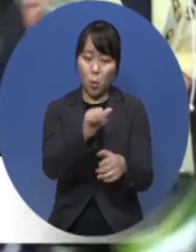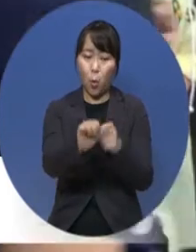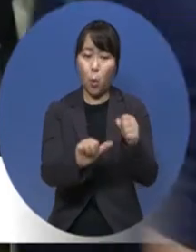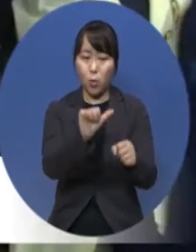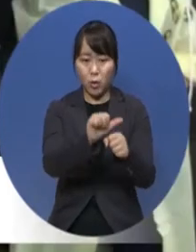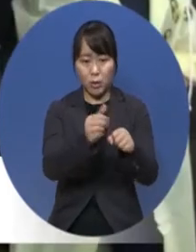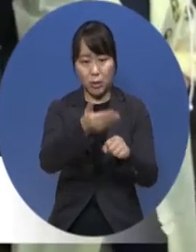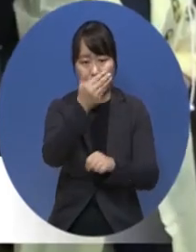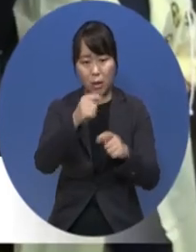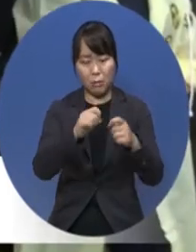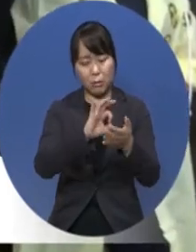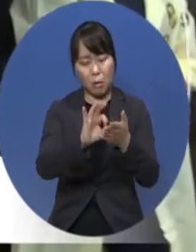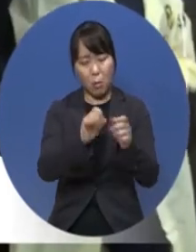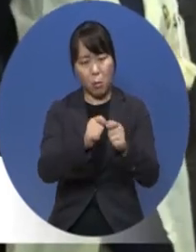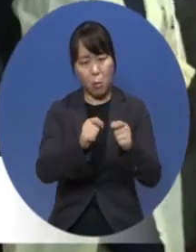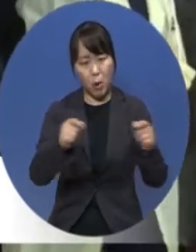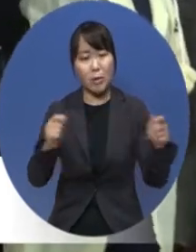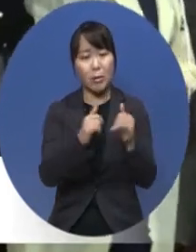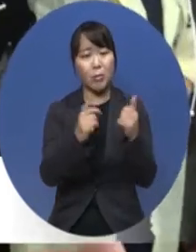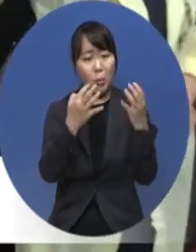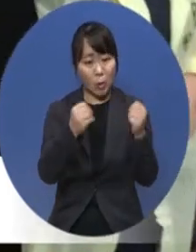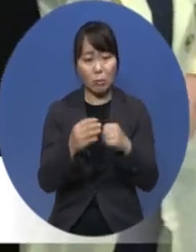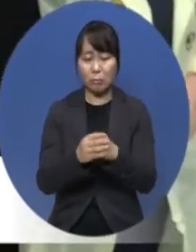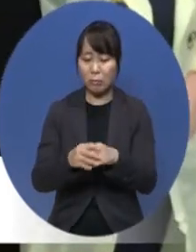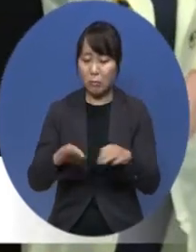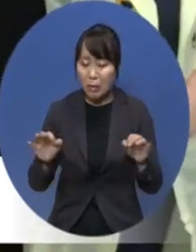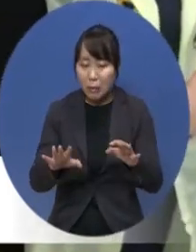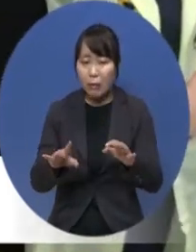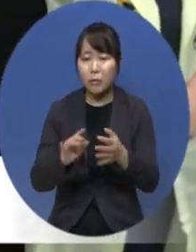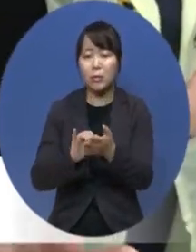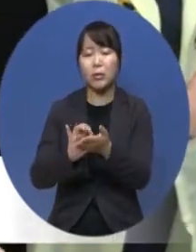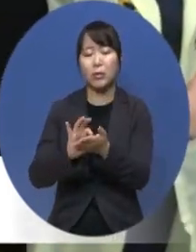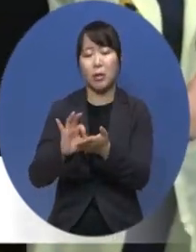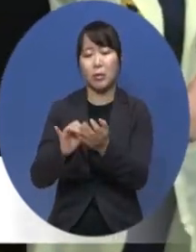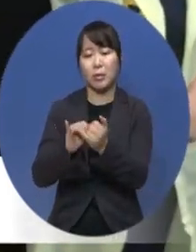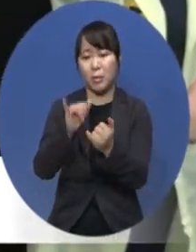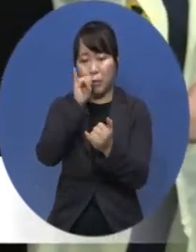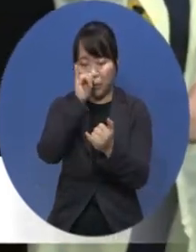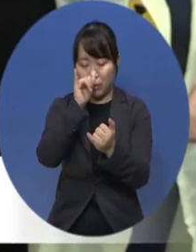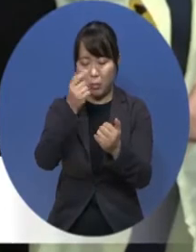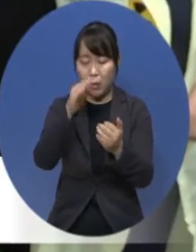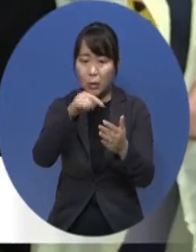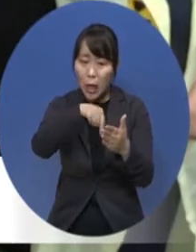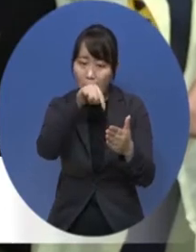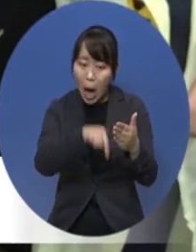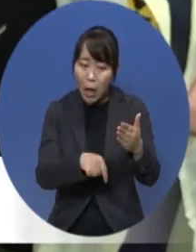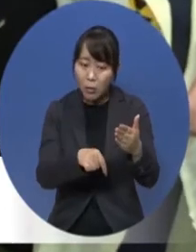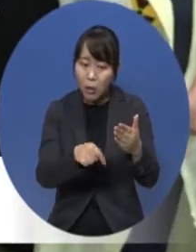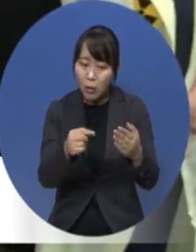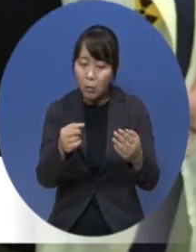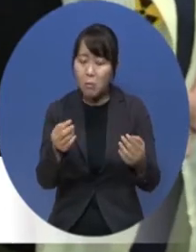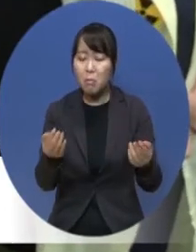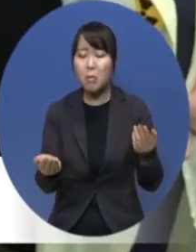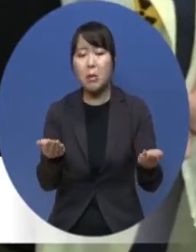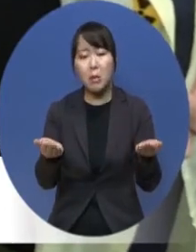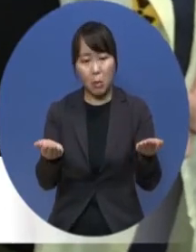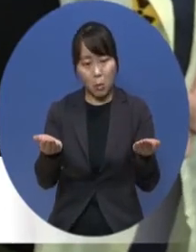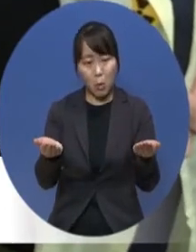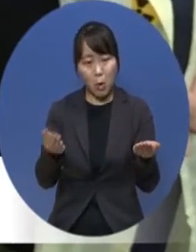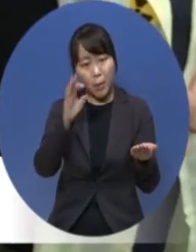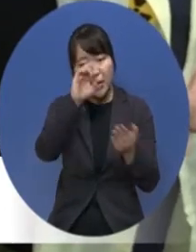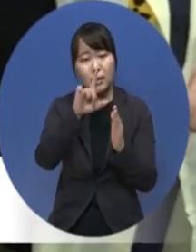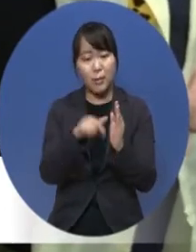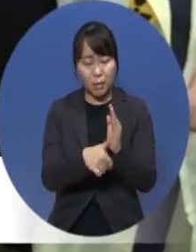5년 이상 오래 사용한 사람도 있고 짧게 사용한 사람도 있고 그 안에서는 비율이 어떻게 될 건가 이제 이렇게 봤을